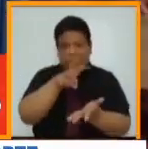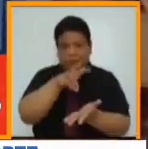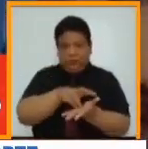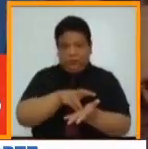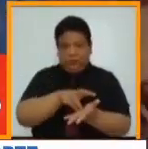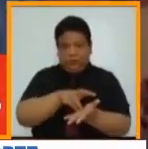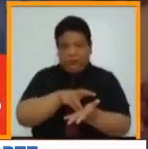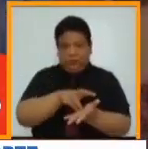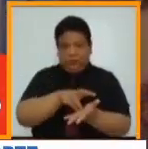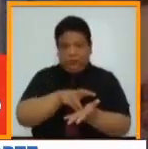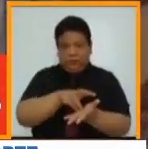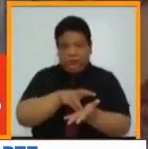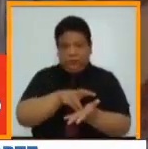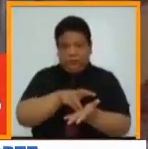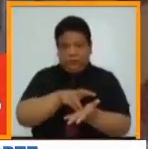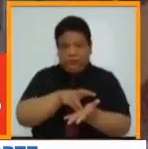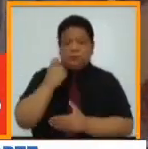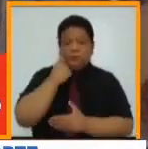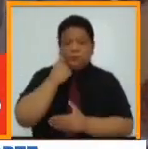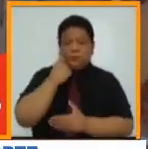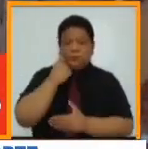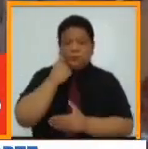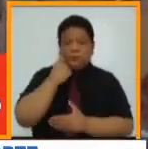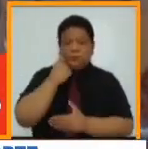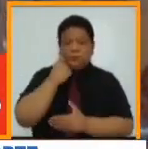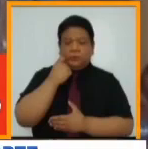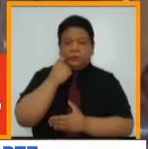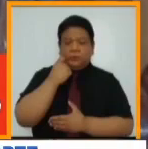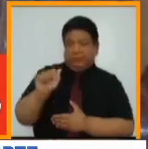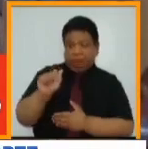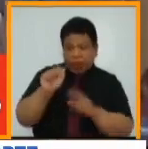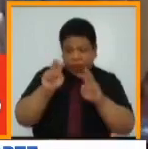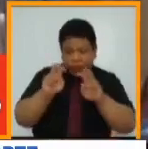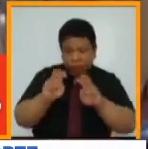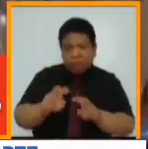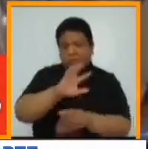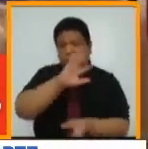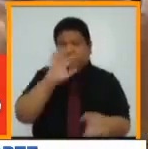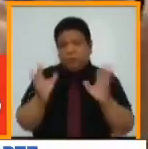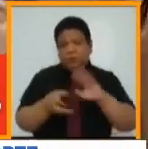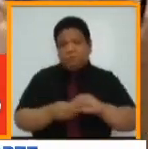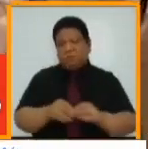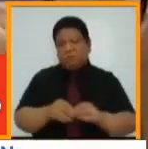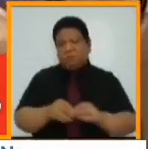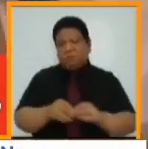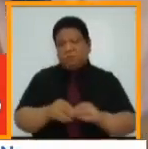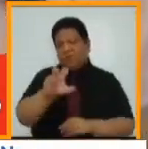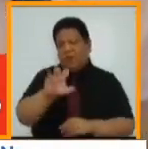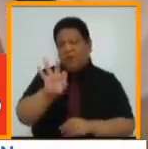mahigit 390,000 na ang bilang ng fully vaccinated individuals sa Iloilo City o